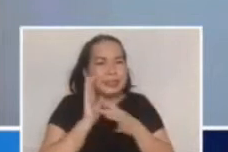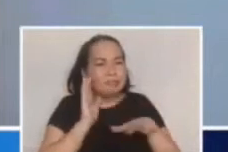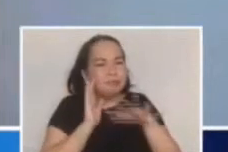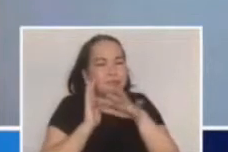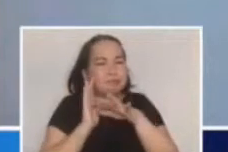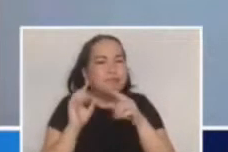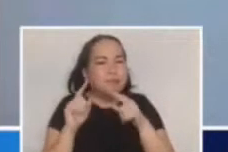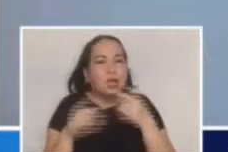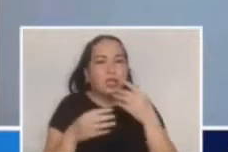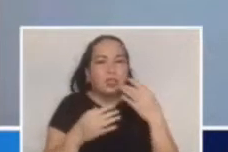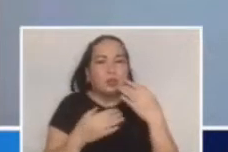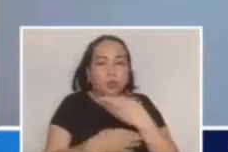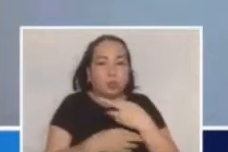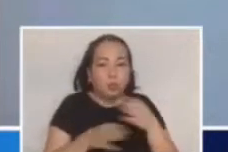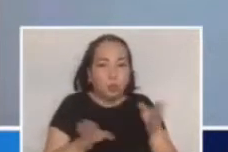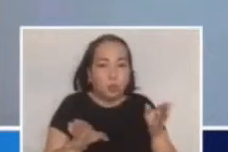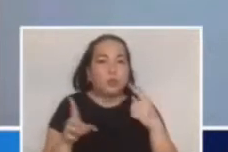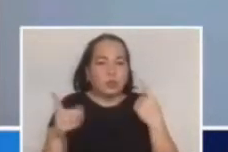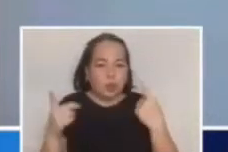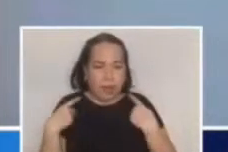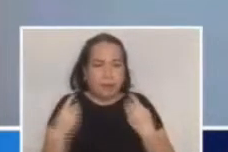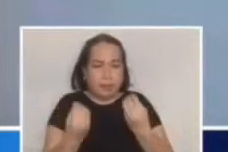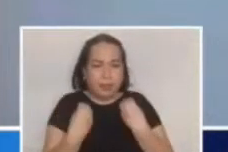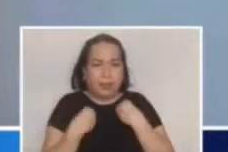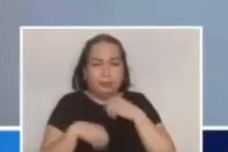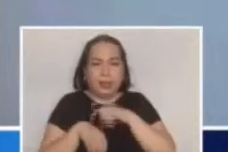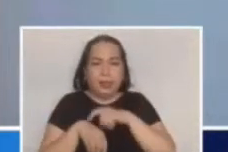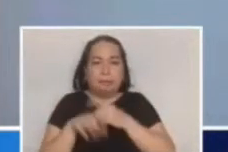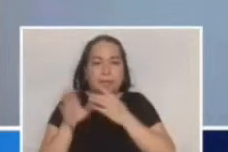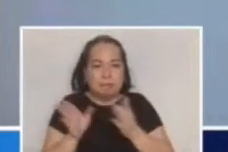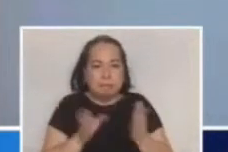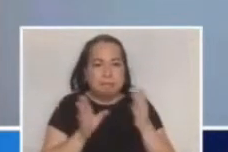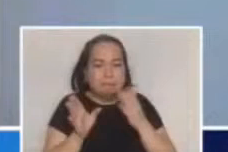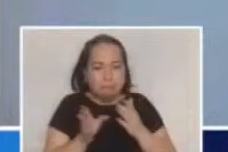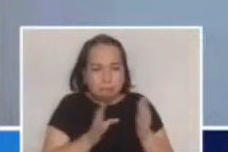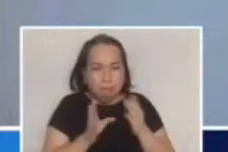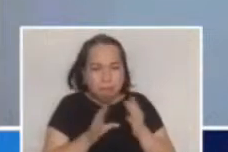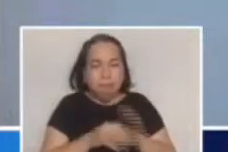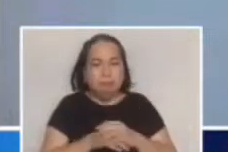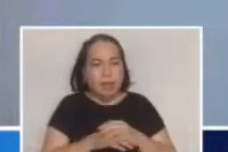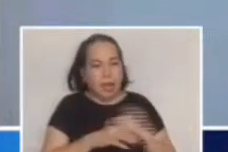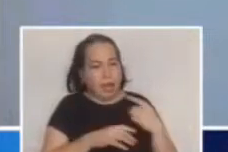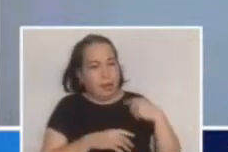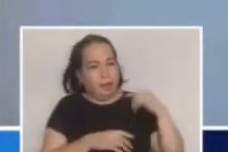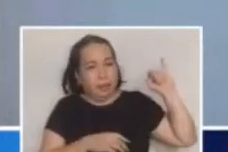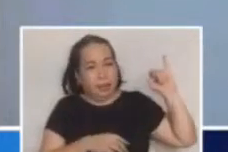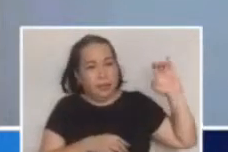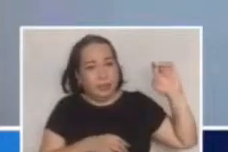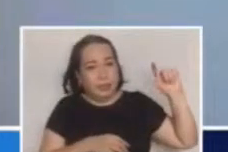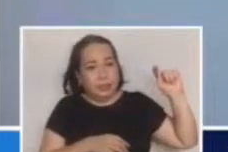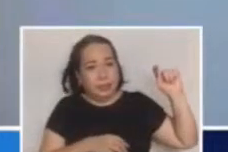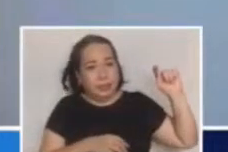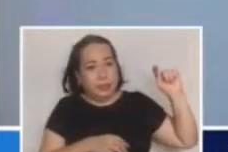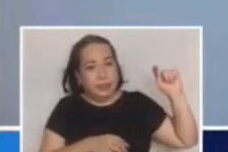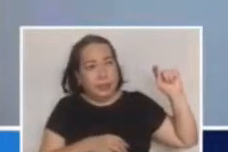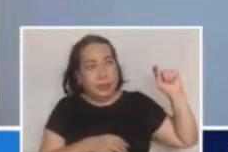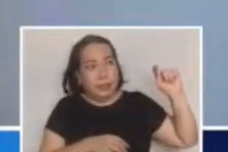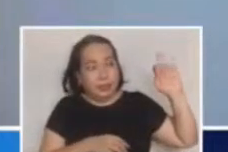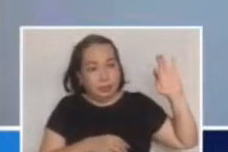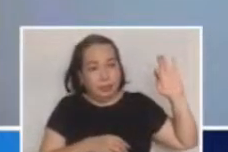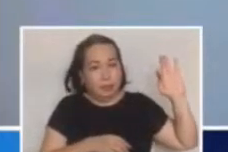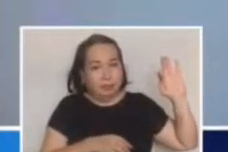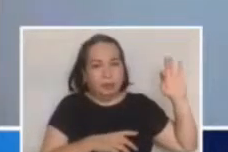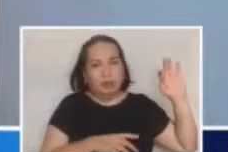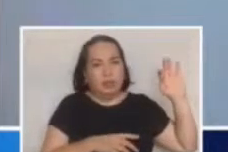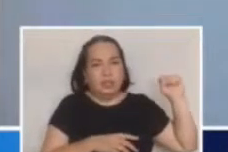Learning Commons. Kasi dyan po natin ilalagay yung mga online learning resources. Pero sabi rin po nga ni